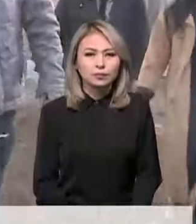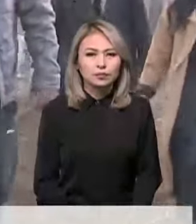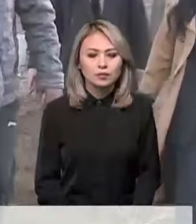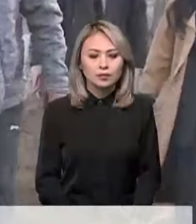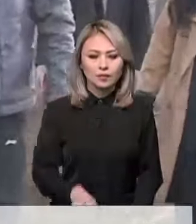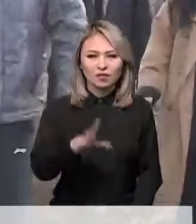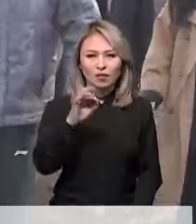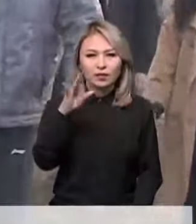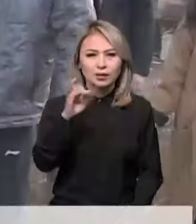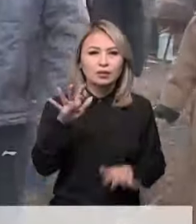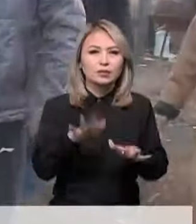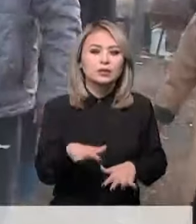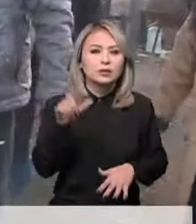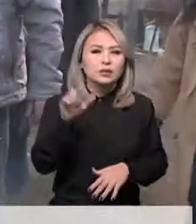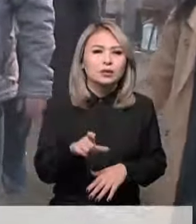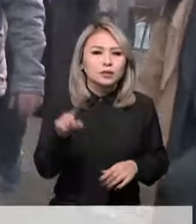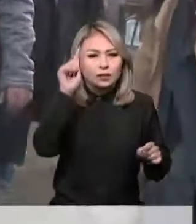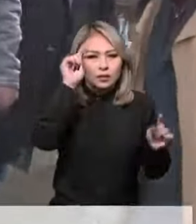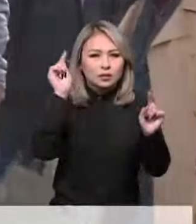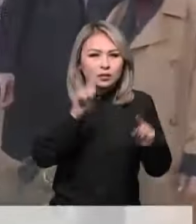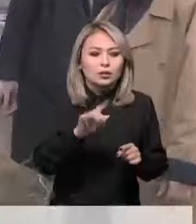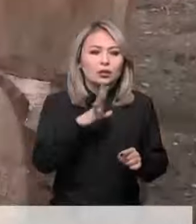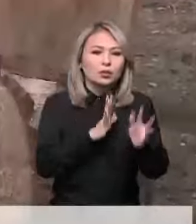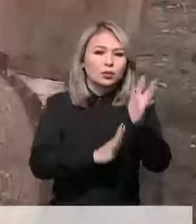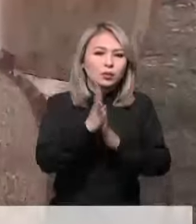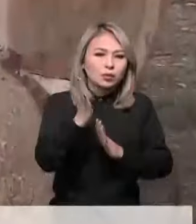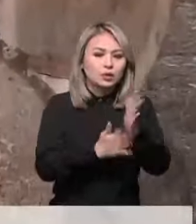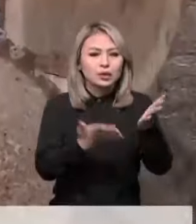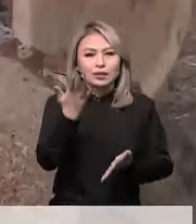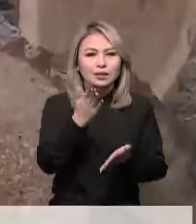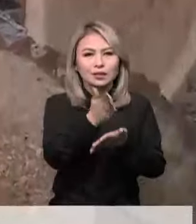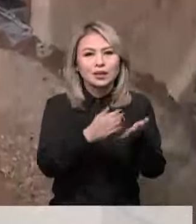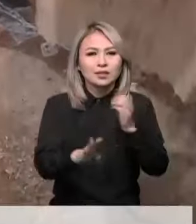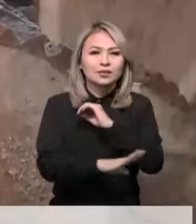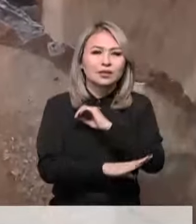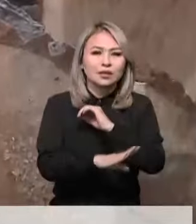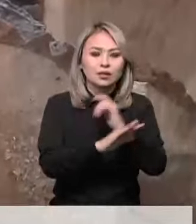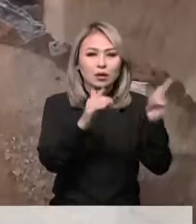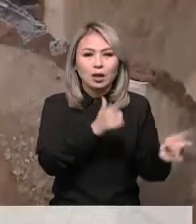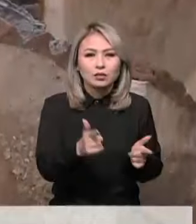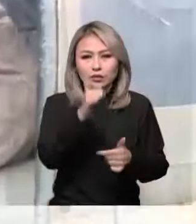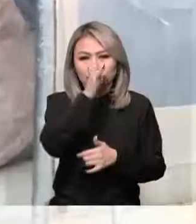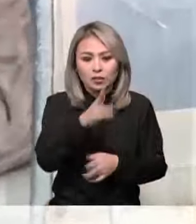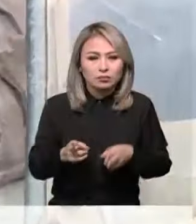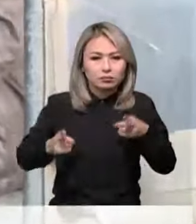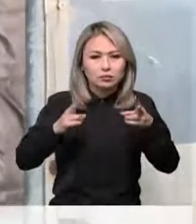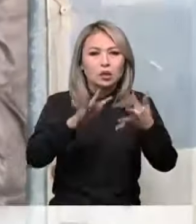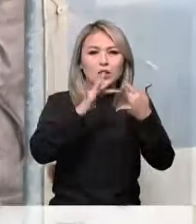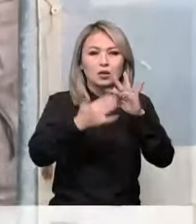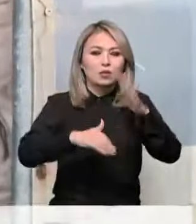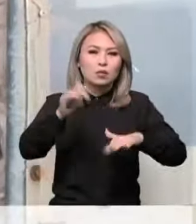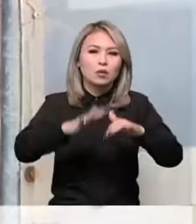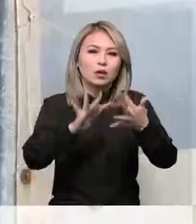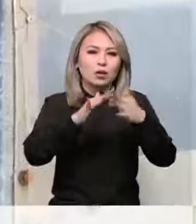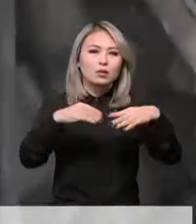Выдрих ауылында Борис Бабинскийді танымайтын адам жоқ. Шөбін таси алмай, отын жаралмай отырғандардың бәрі оның ауласына бірге келіп кетеді. Себебі қолында ауыл